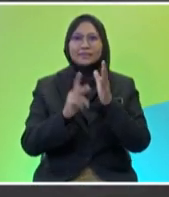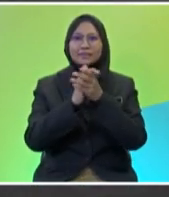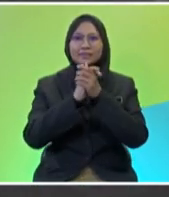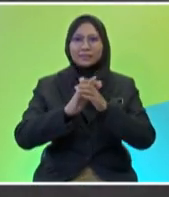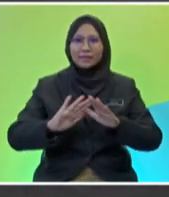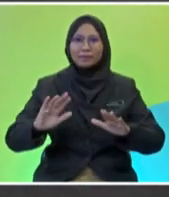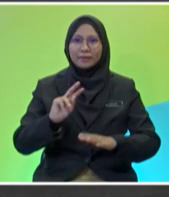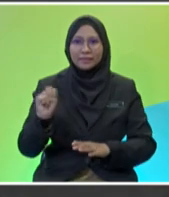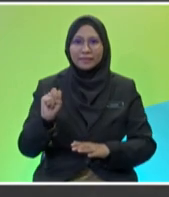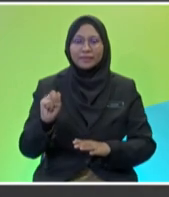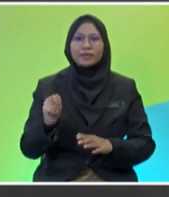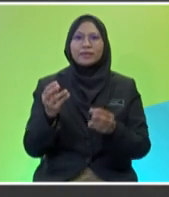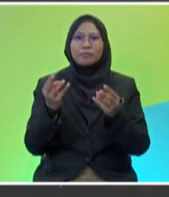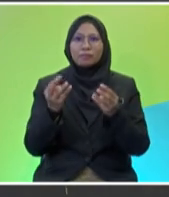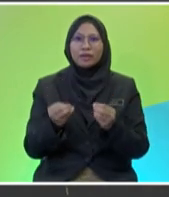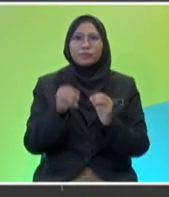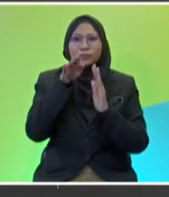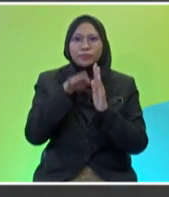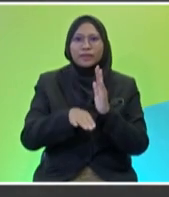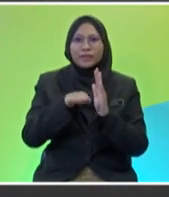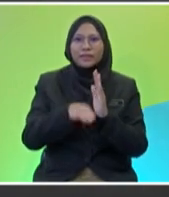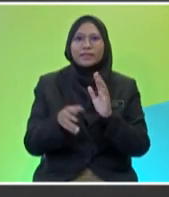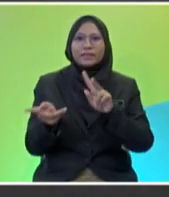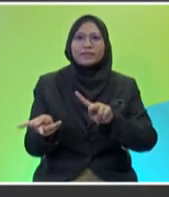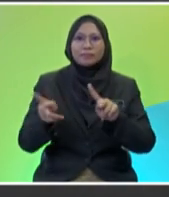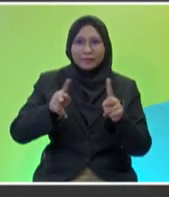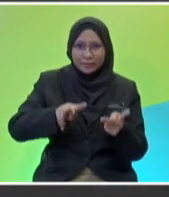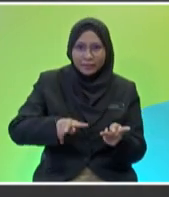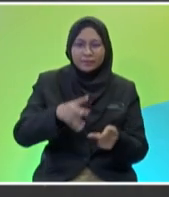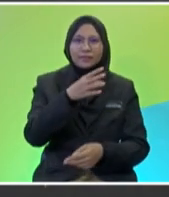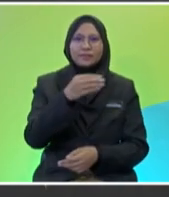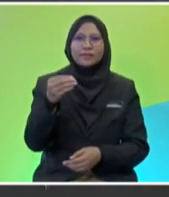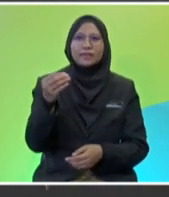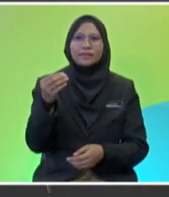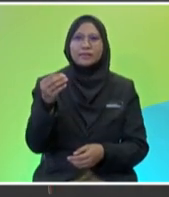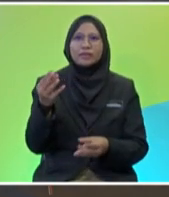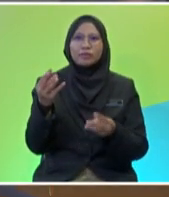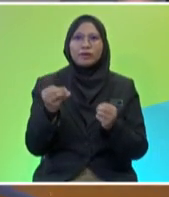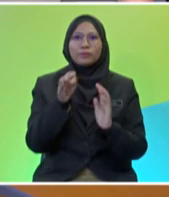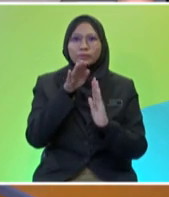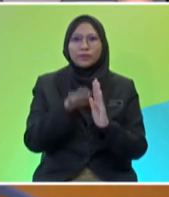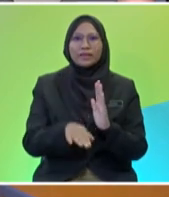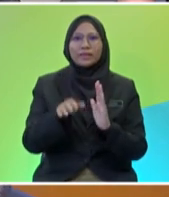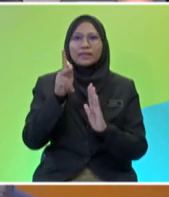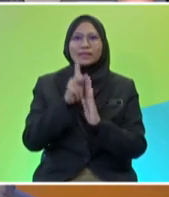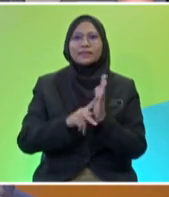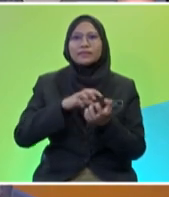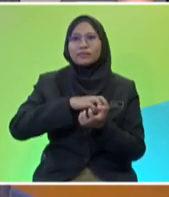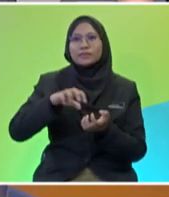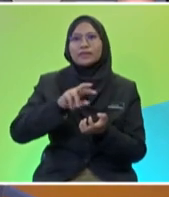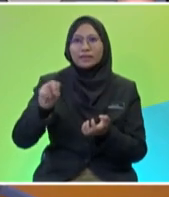kadar kehilangan nyamuk dan kemustahan hati Bunda di sekolah Oke jadi di sini kita lihat jabatan bumbu